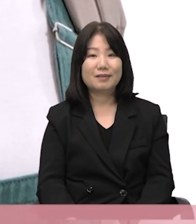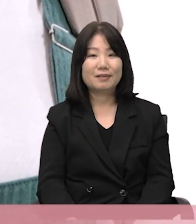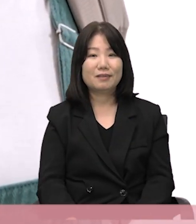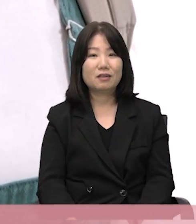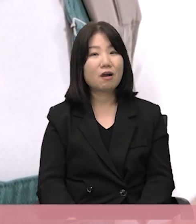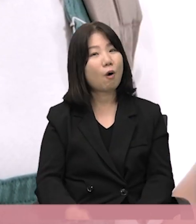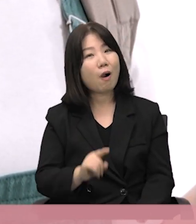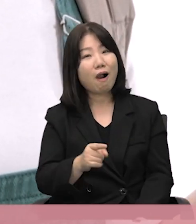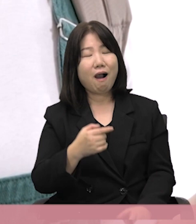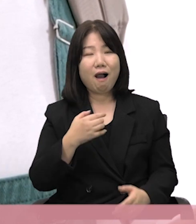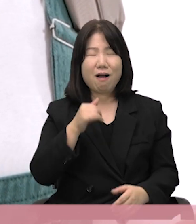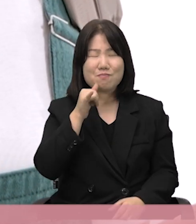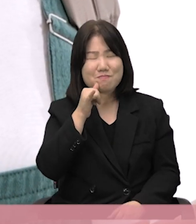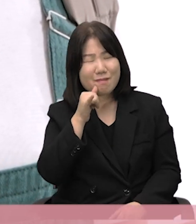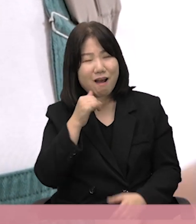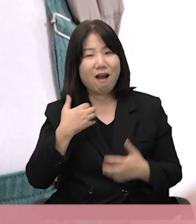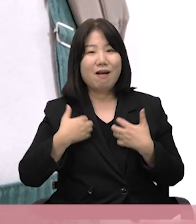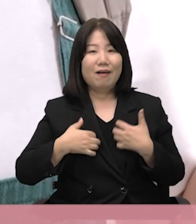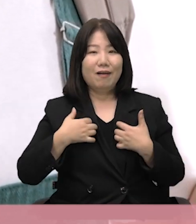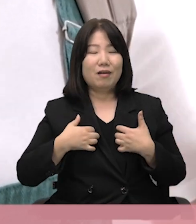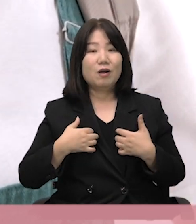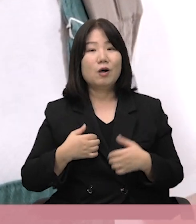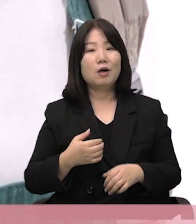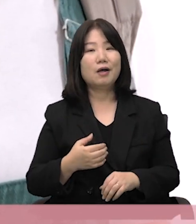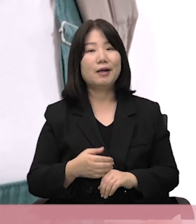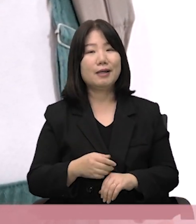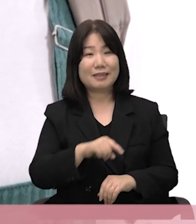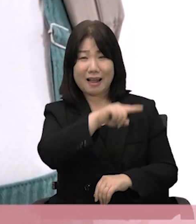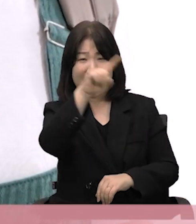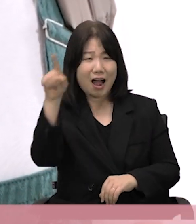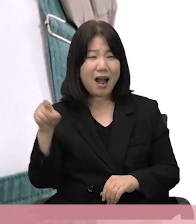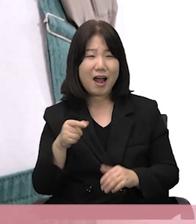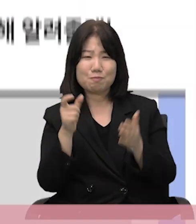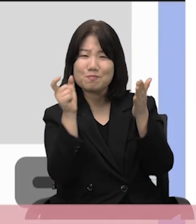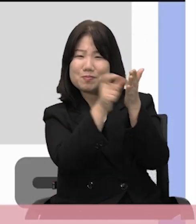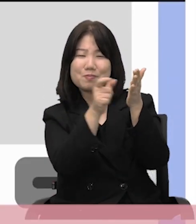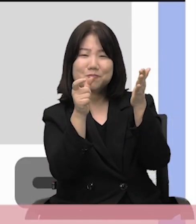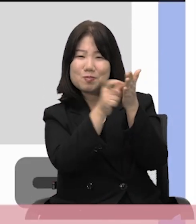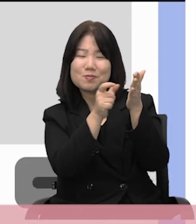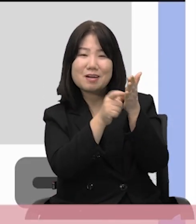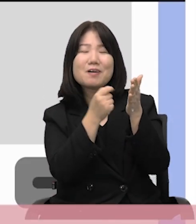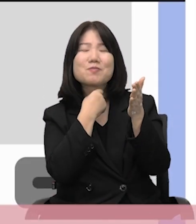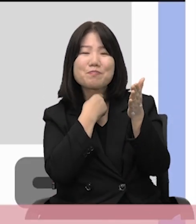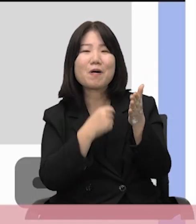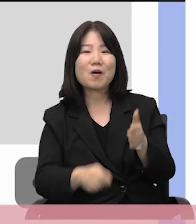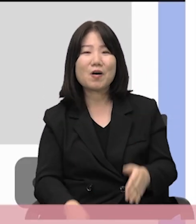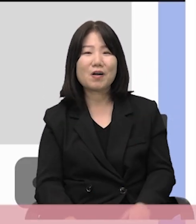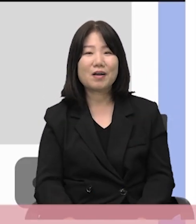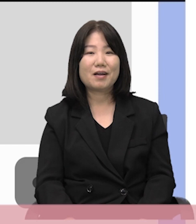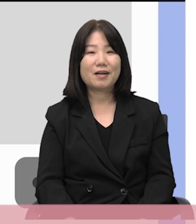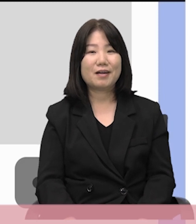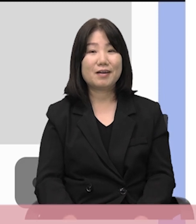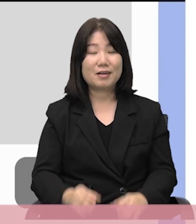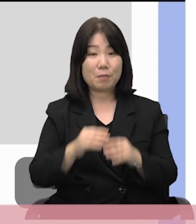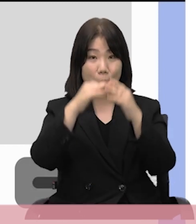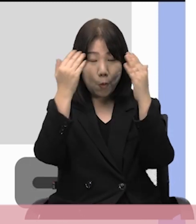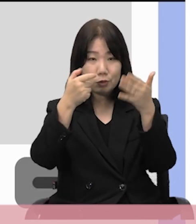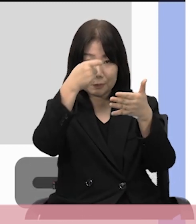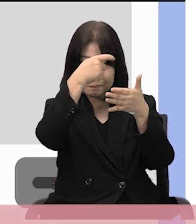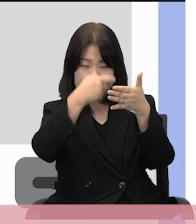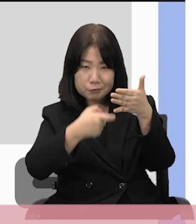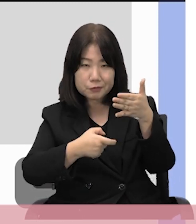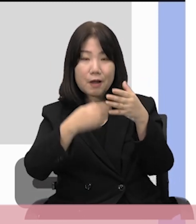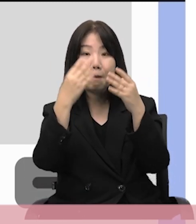이거 은근히 중독되는데요? 다른 것도 다 찍어보고 싶어요. 구매할 상품의 바코드를 모두